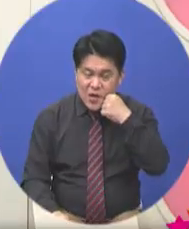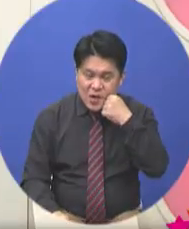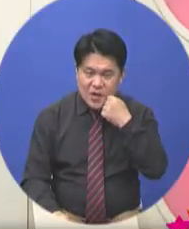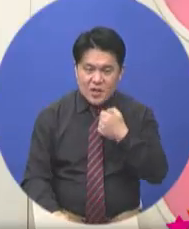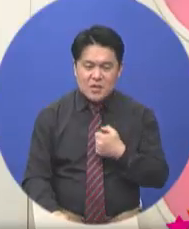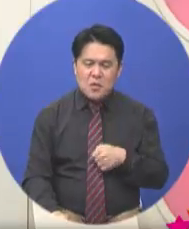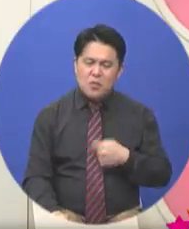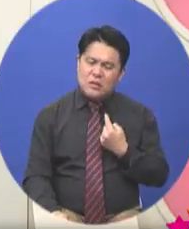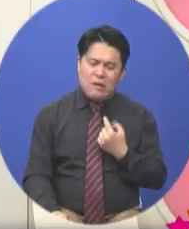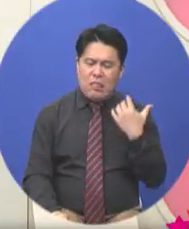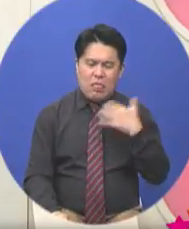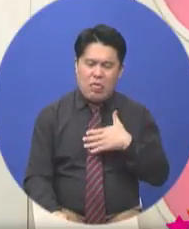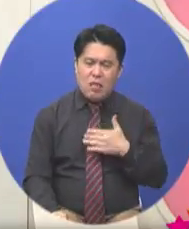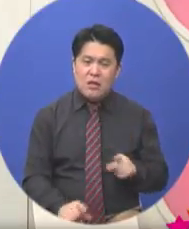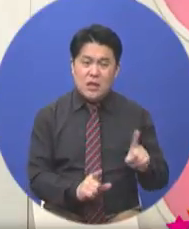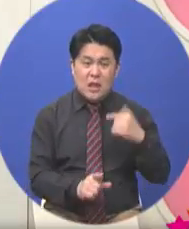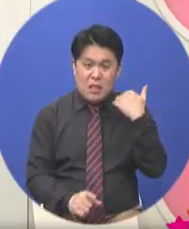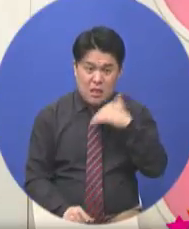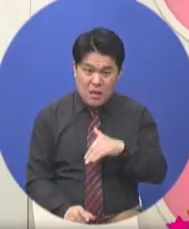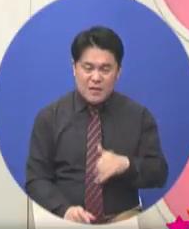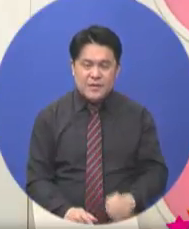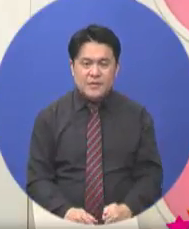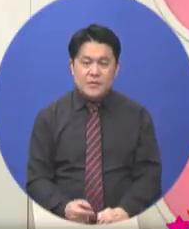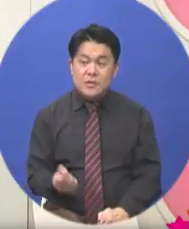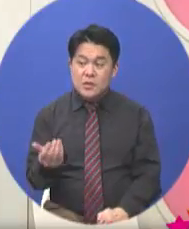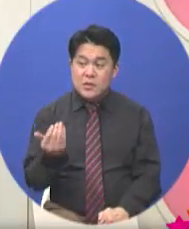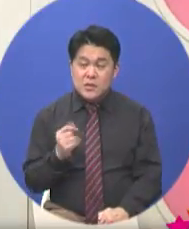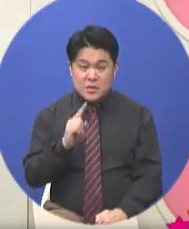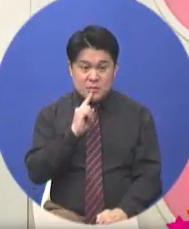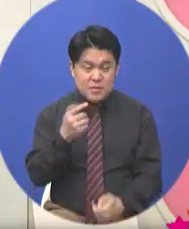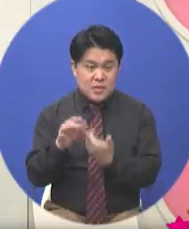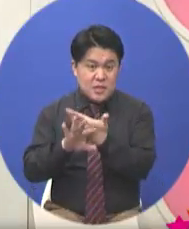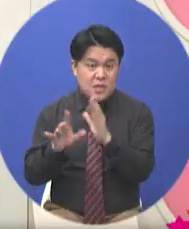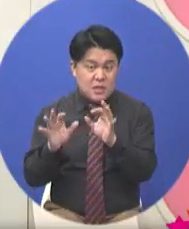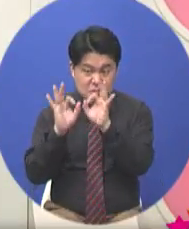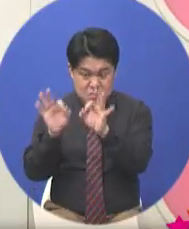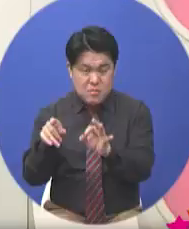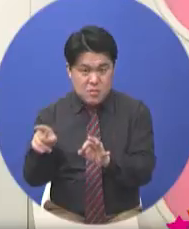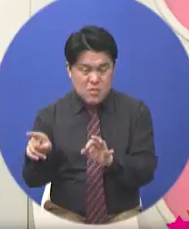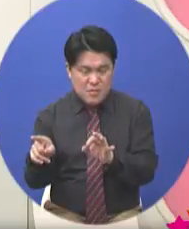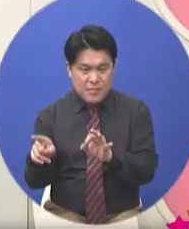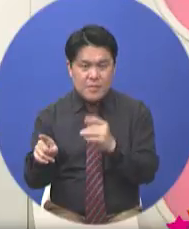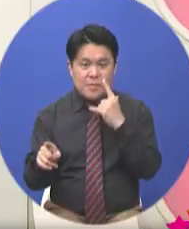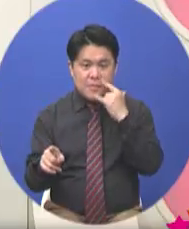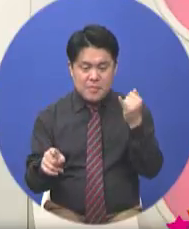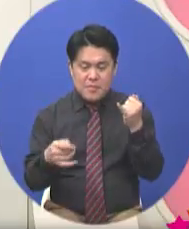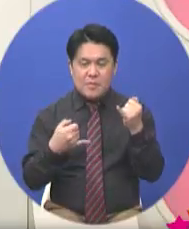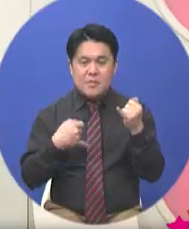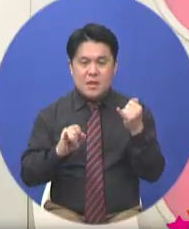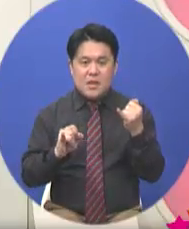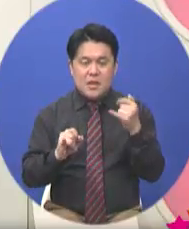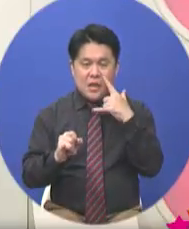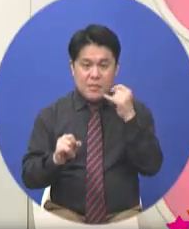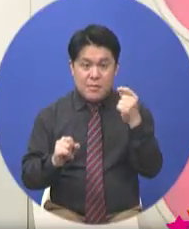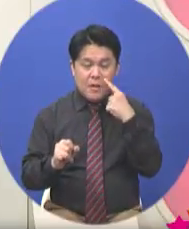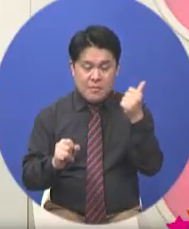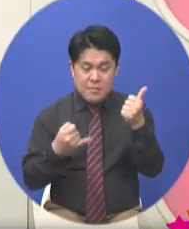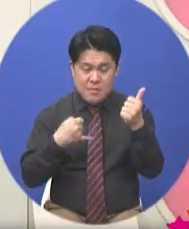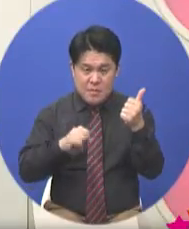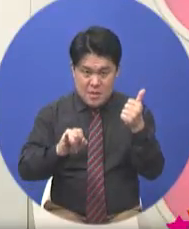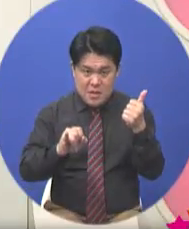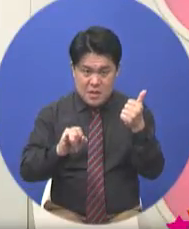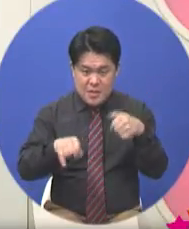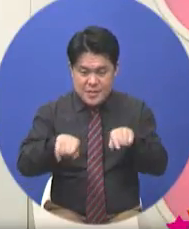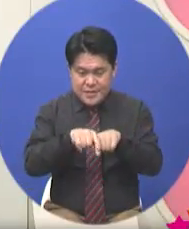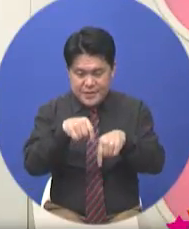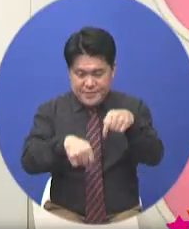네. 혼자서는 살아갈 수도 없죠. 네. 조금 전에 해외 소식처럼 아빠가 딸의 다리가 되어